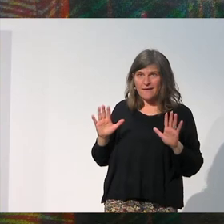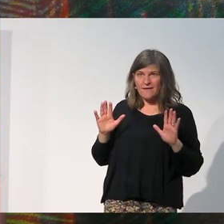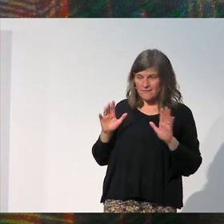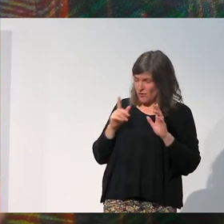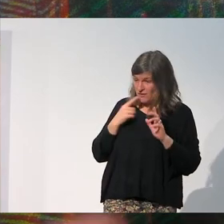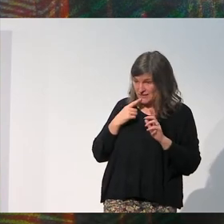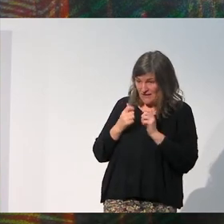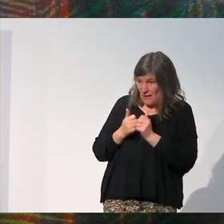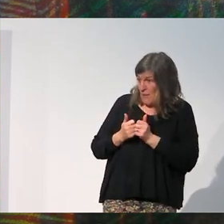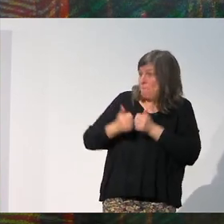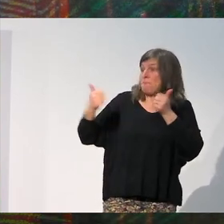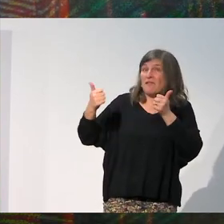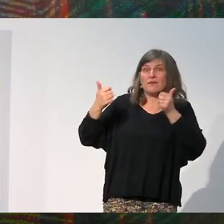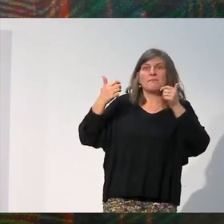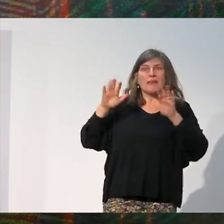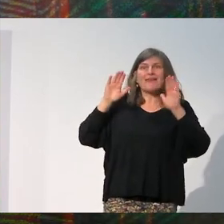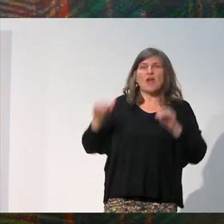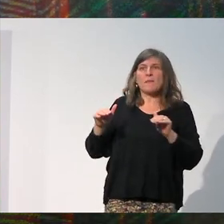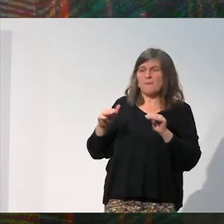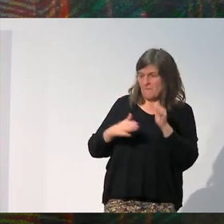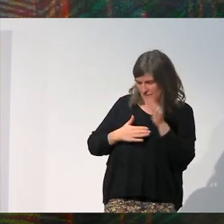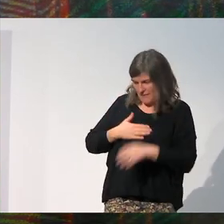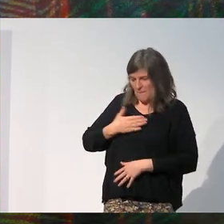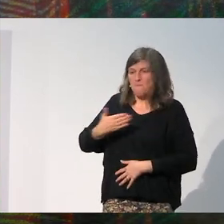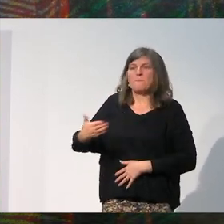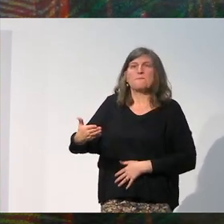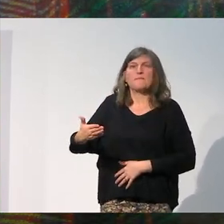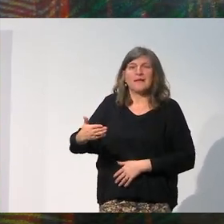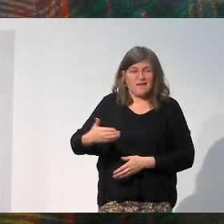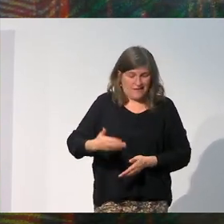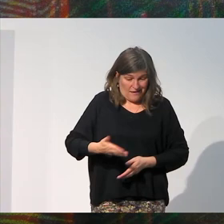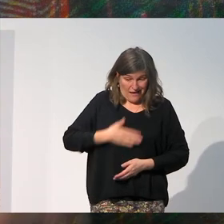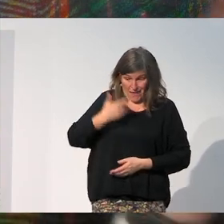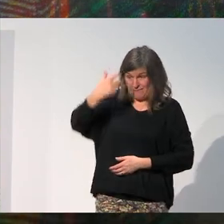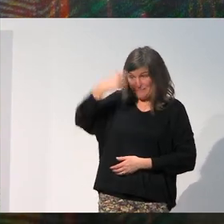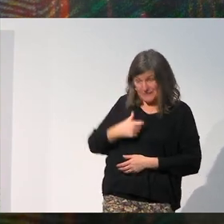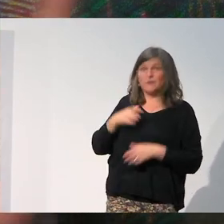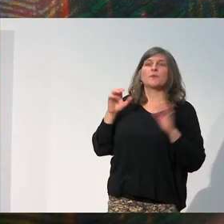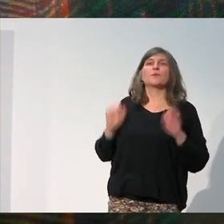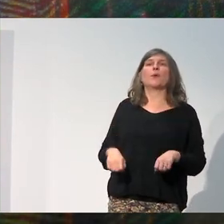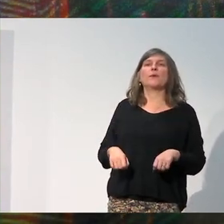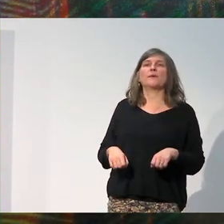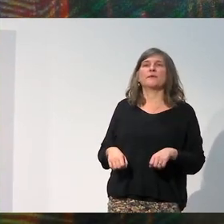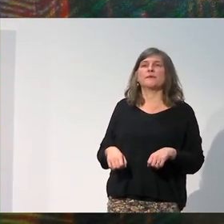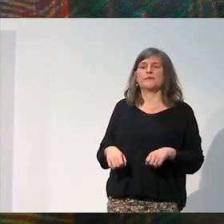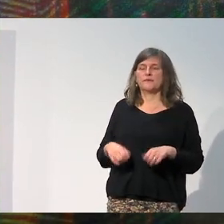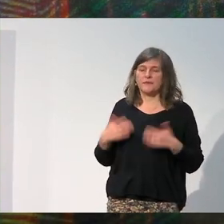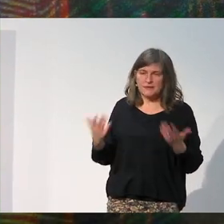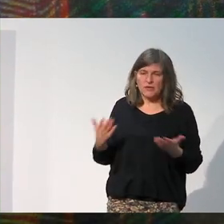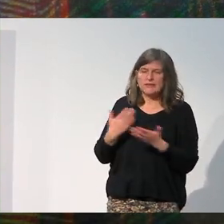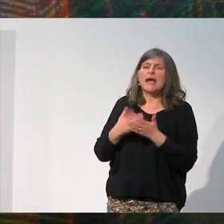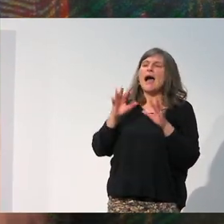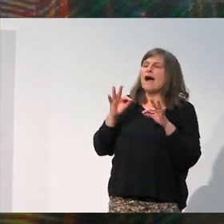on peut l'aimer avec toute cette différence. Et ça inclut aussi, je rebondis sur la question de la domestication, parce que